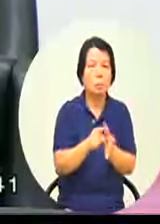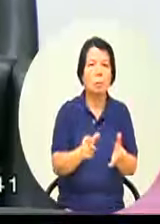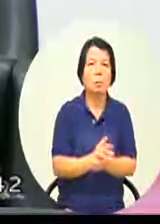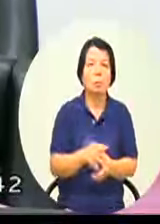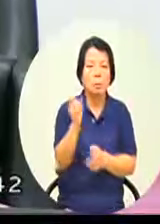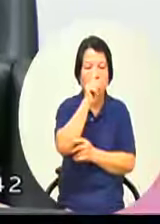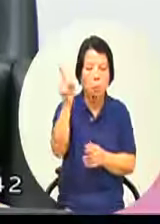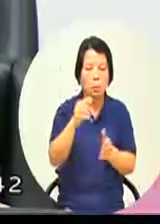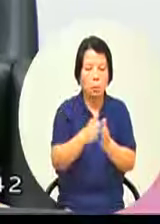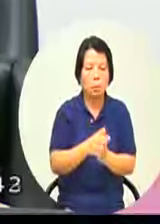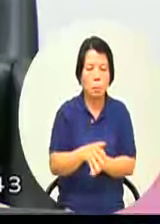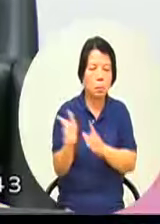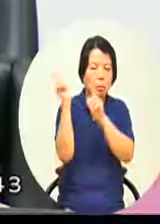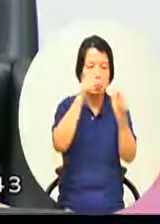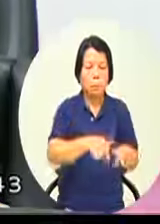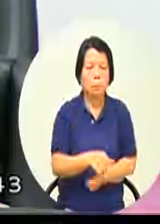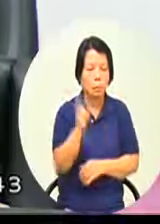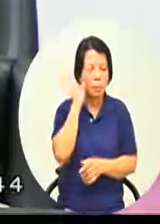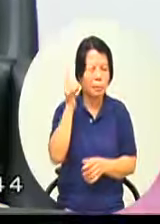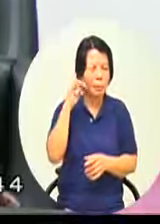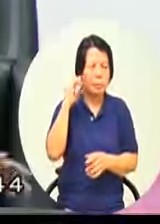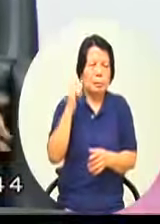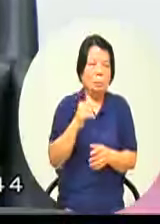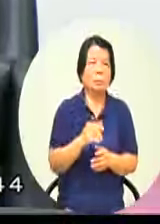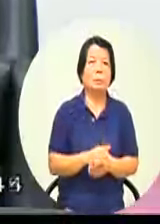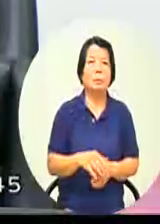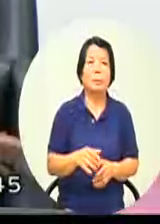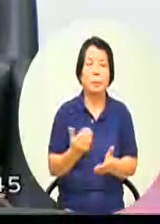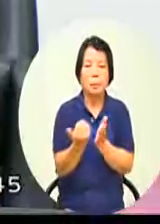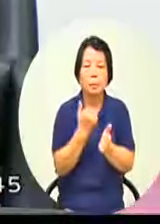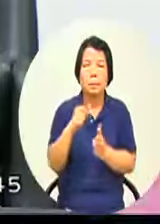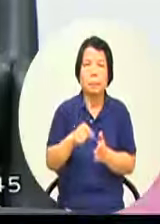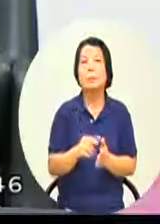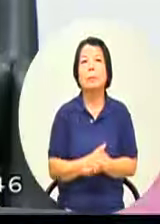天都是听到那一些噪音。好，那刚刚有